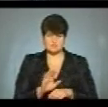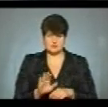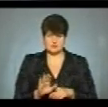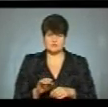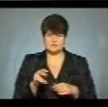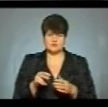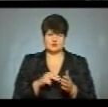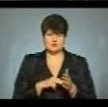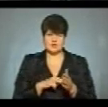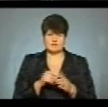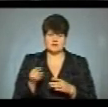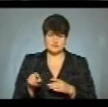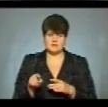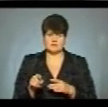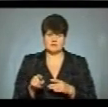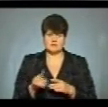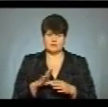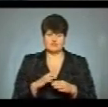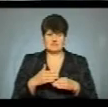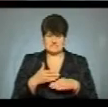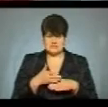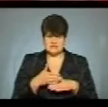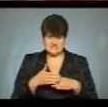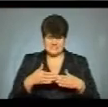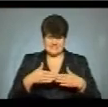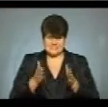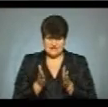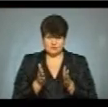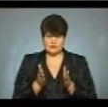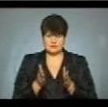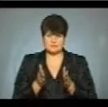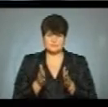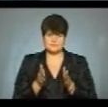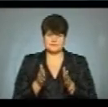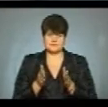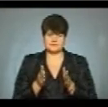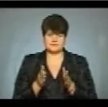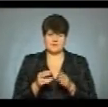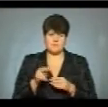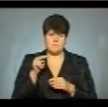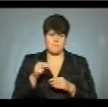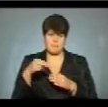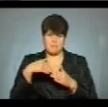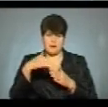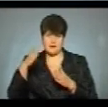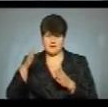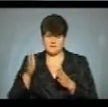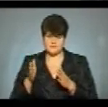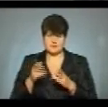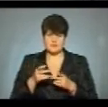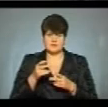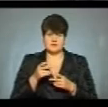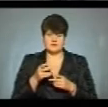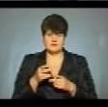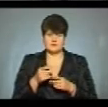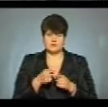стояв там, був такий зігнутий на забор, зігнутий буквою «П», і лежав,